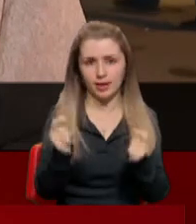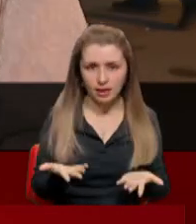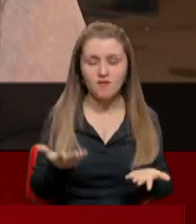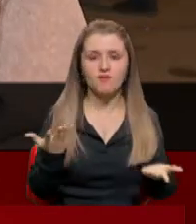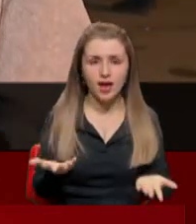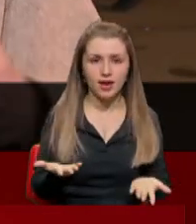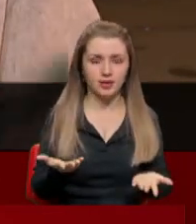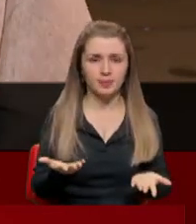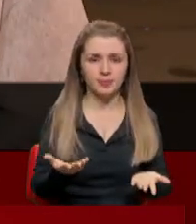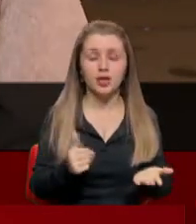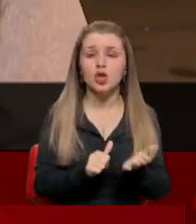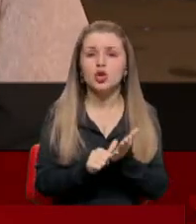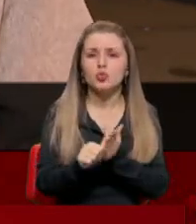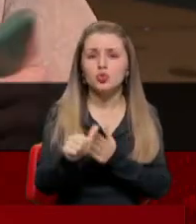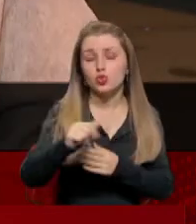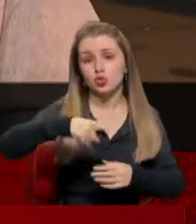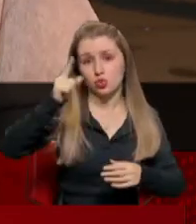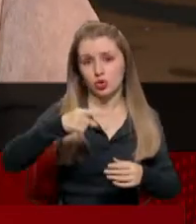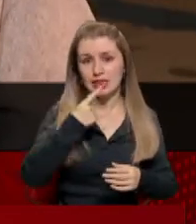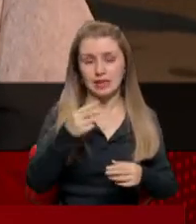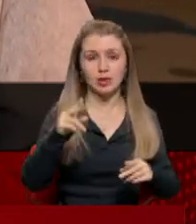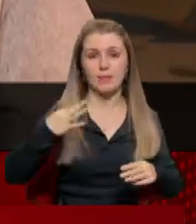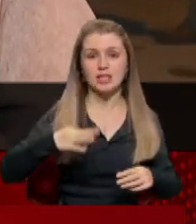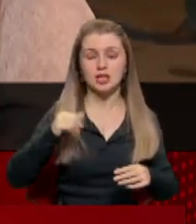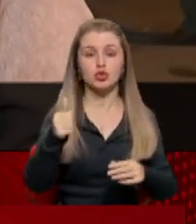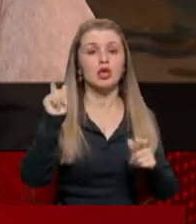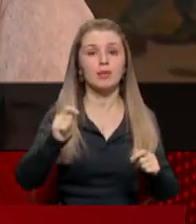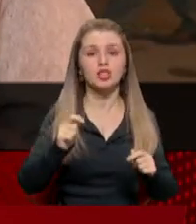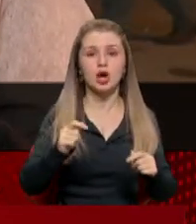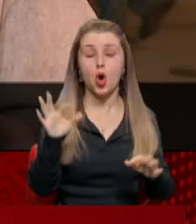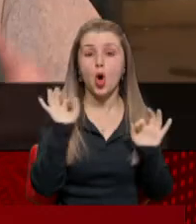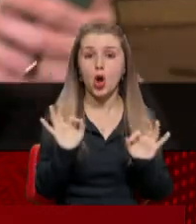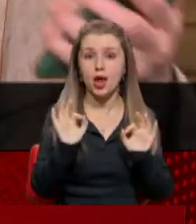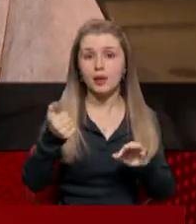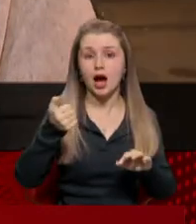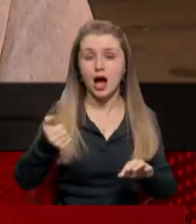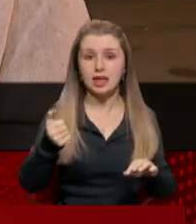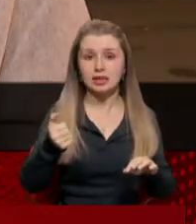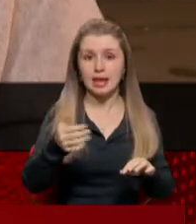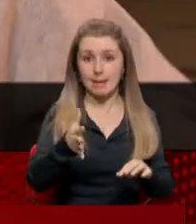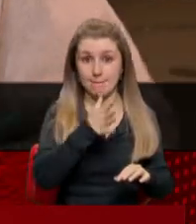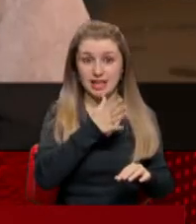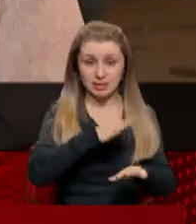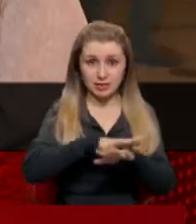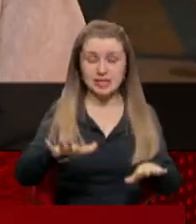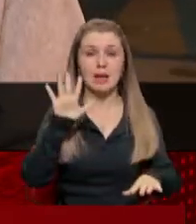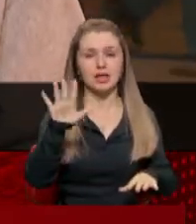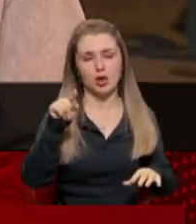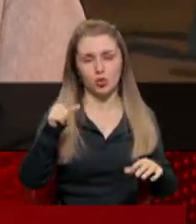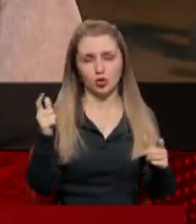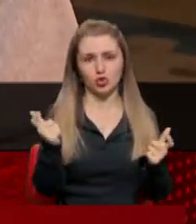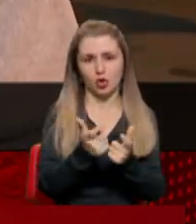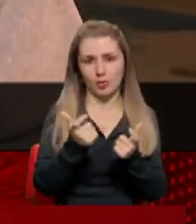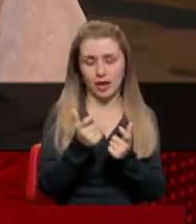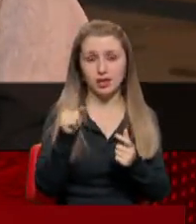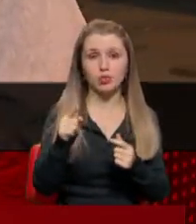ve bütün günde dediğim gibi pazartesi günü yapılacak o kritik altılı bildiğimiz masanın, aslında beşli, bugün toplanan